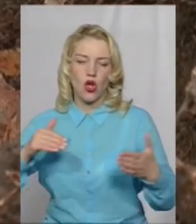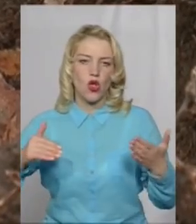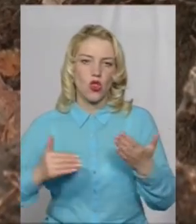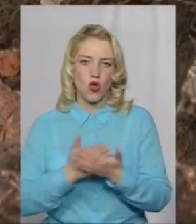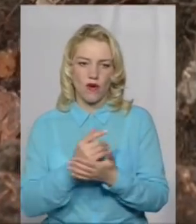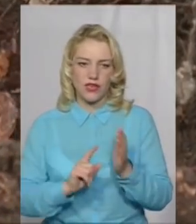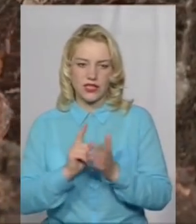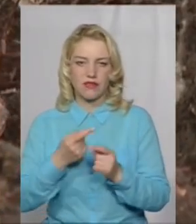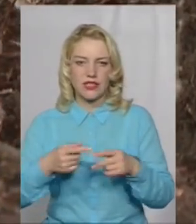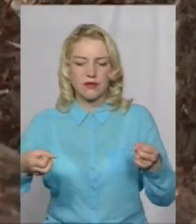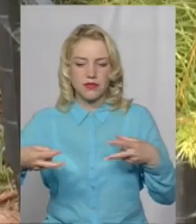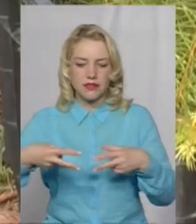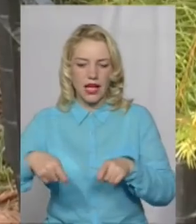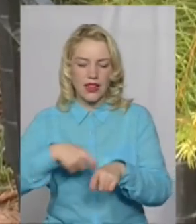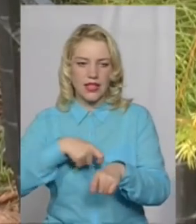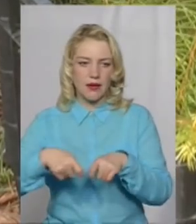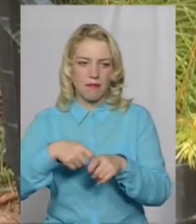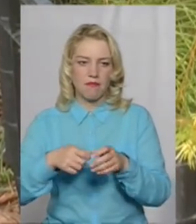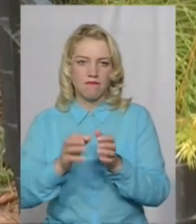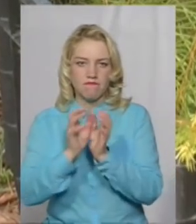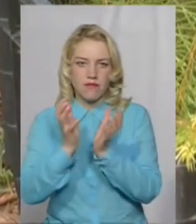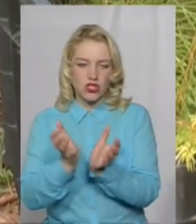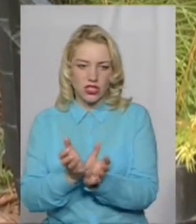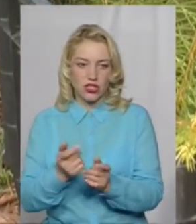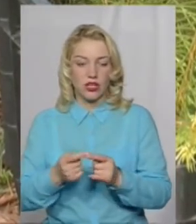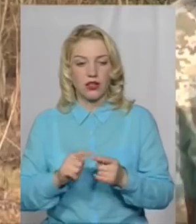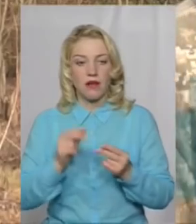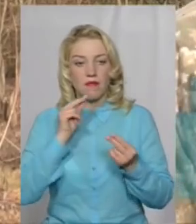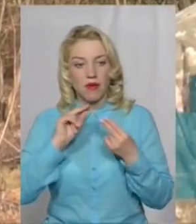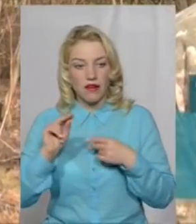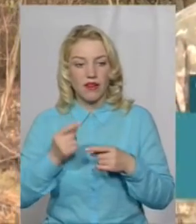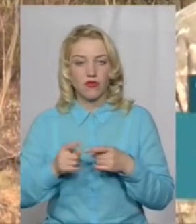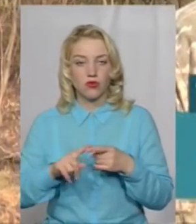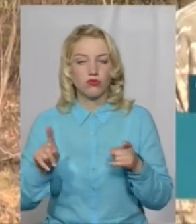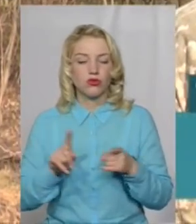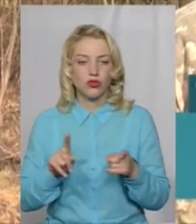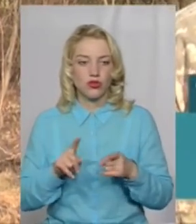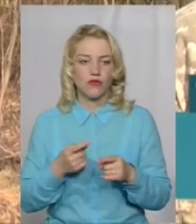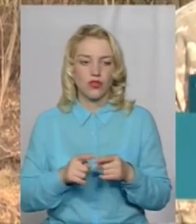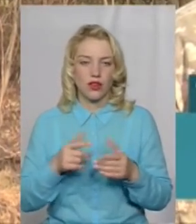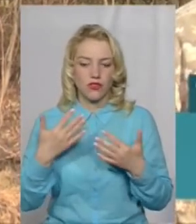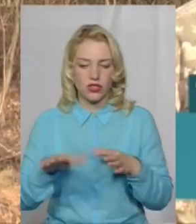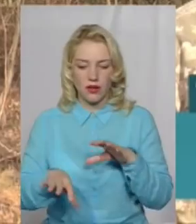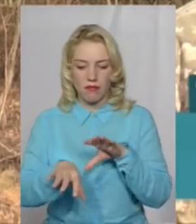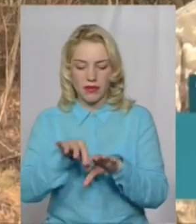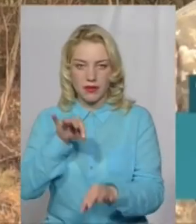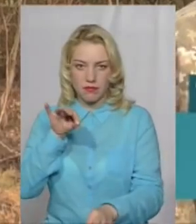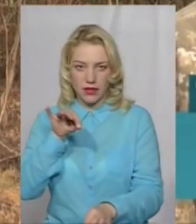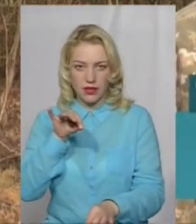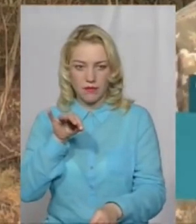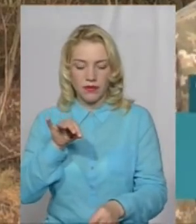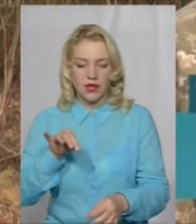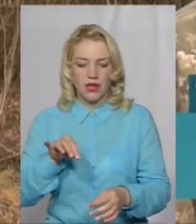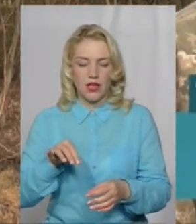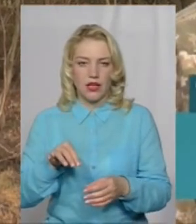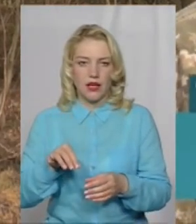у спеціальних тканинних мішечках. Перевага її в тому, що вона вже з підібраним,